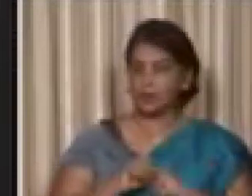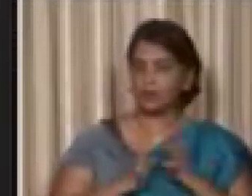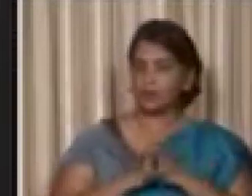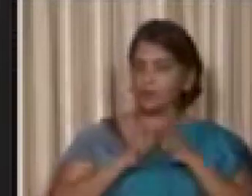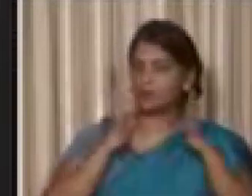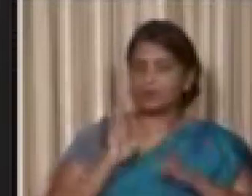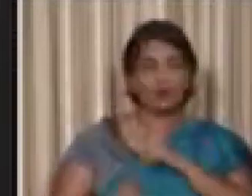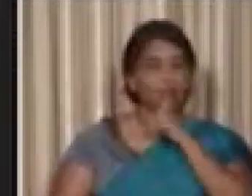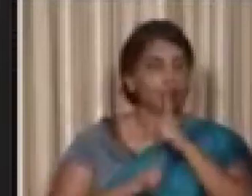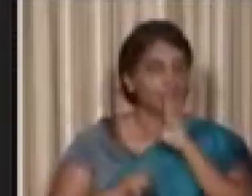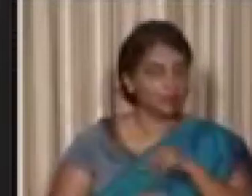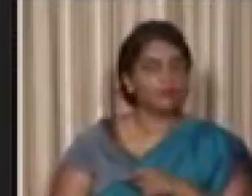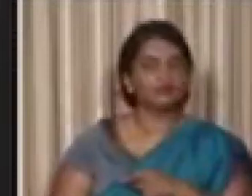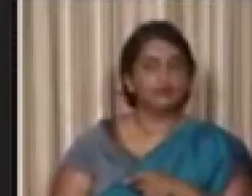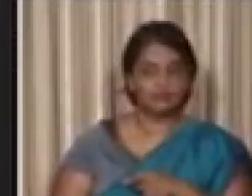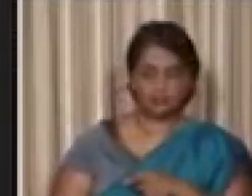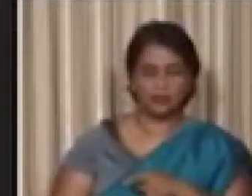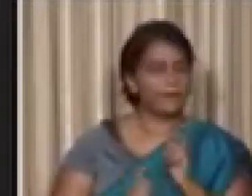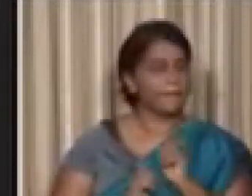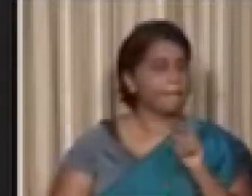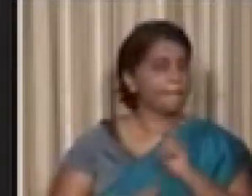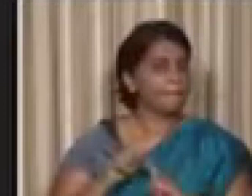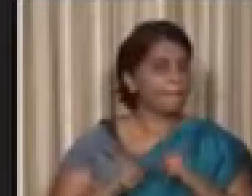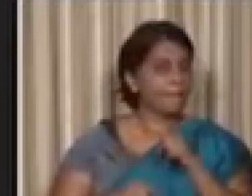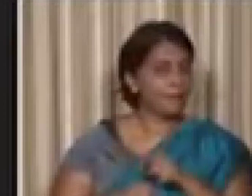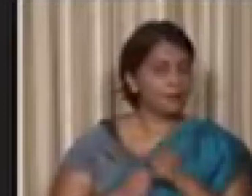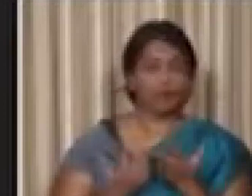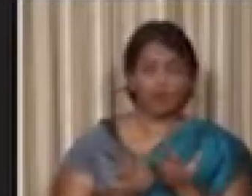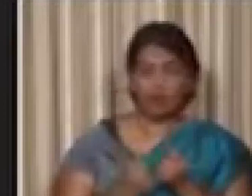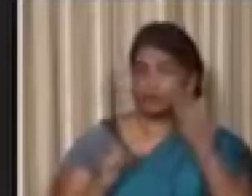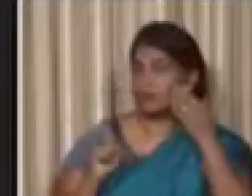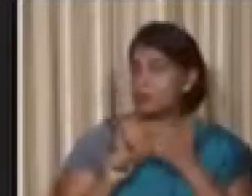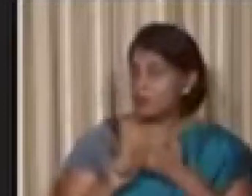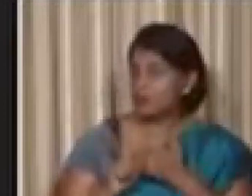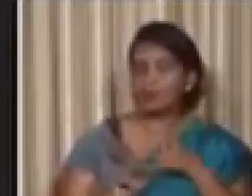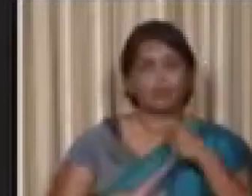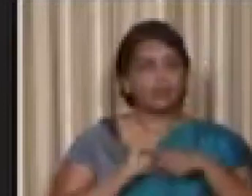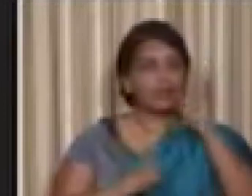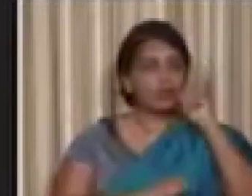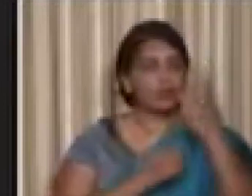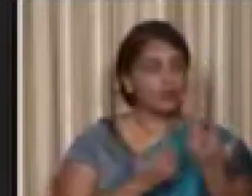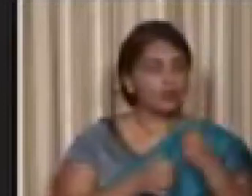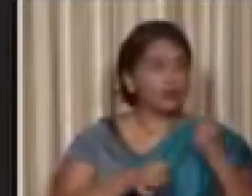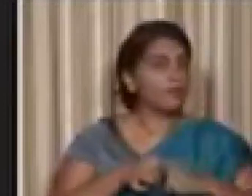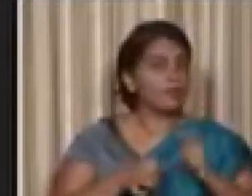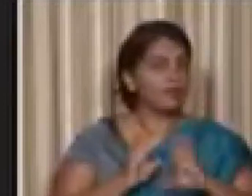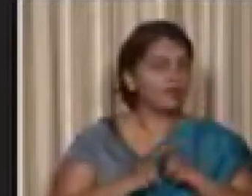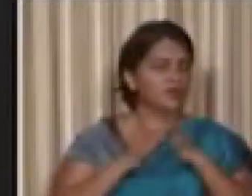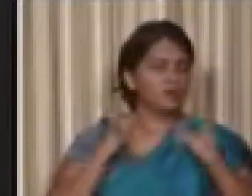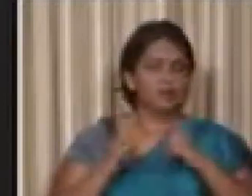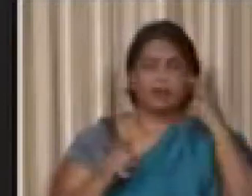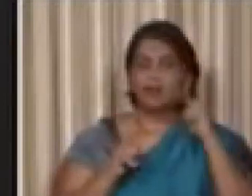දෙනෙක් කතා කරන්නේ මේ පාර්ලිමේන්තුවට අවශ්‍ය දේවත් රටේ ජනතාවගේ ප්‍රශ්නවත් නෙමෙයි වැඩිපුරම කතා